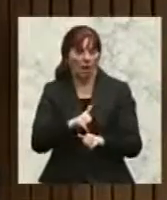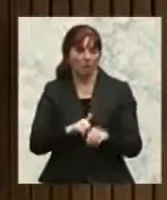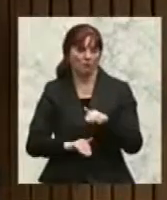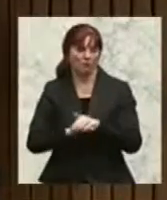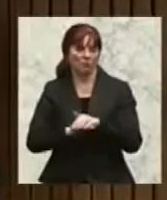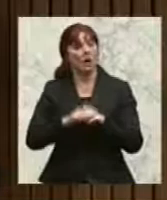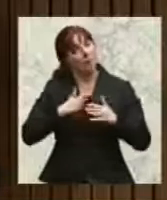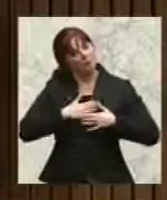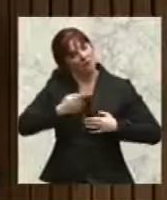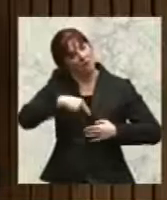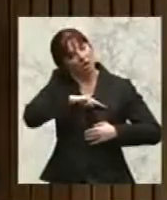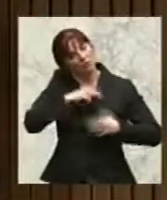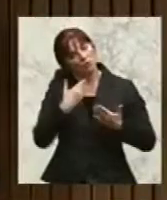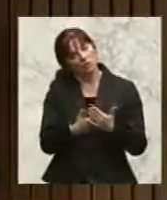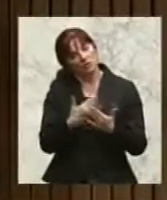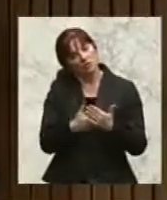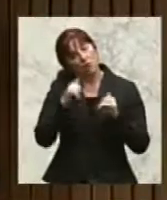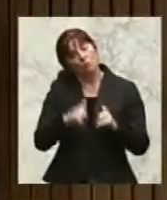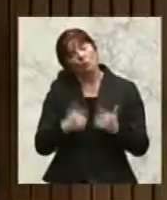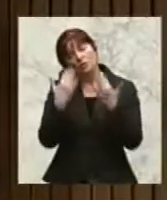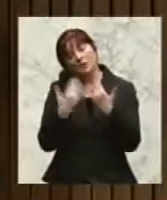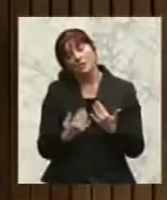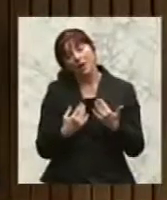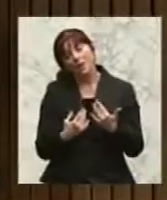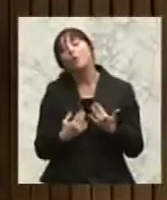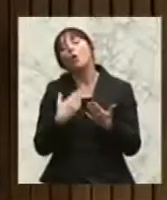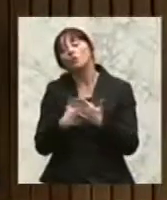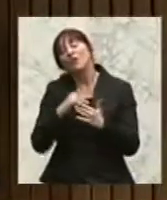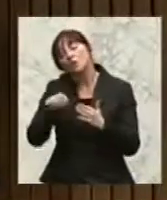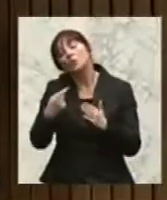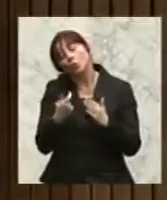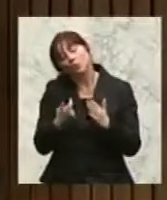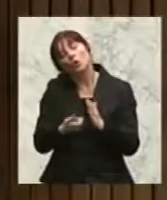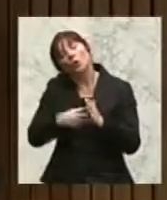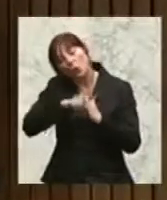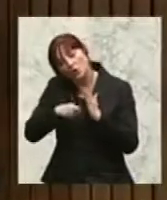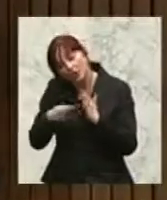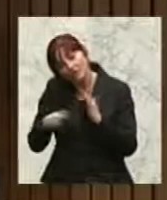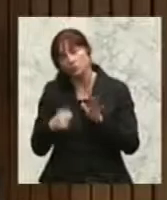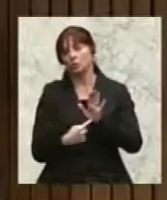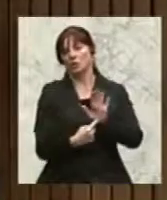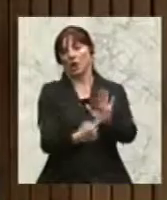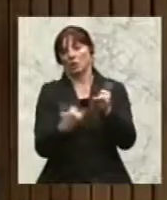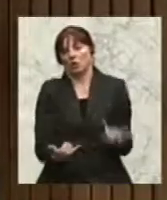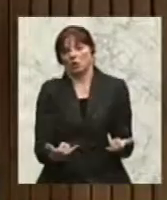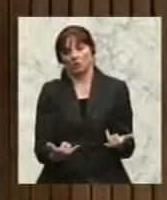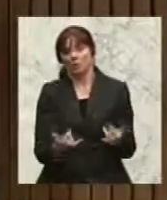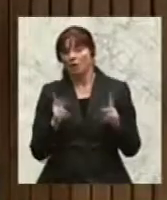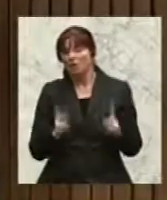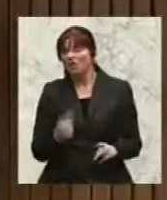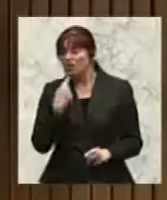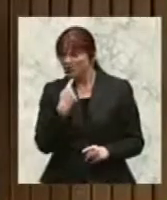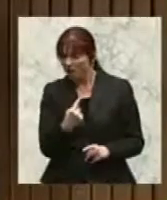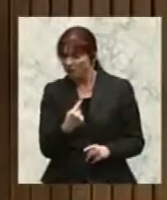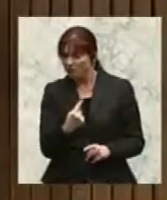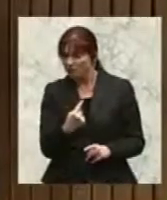Ihnen die Zahlen und Fakten, die damit verbundenen Konsequenzen eben darzulegen. Ich kann Ihnen versichern, dass der Rechnungshof aber